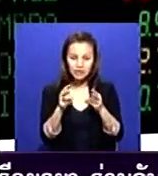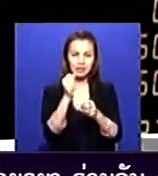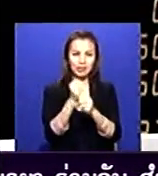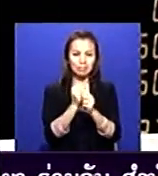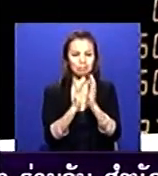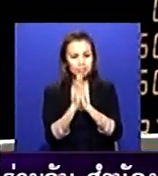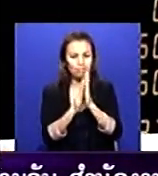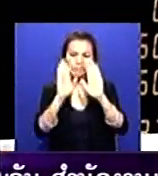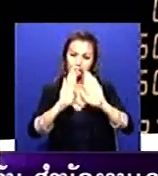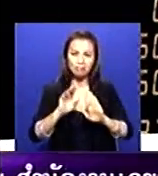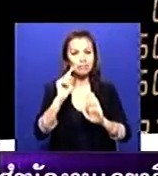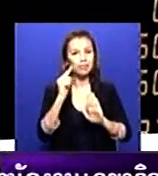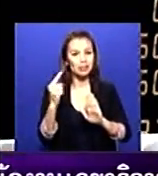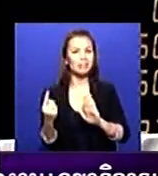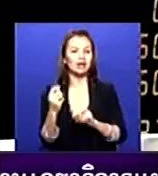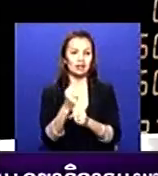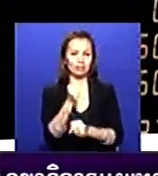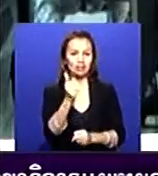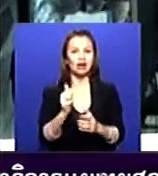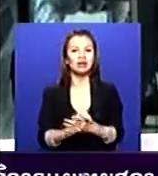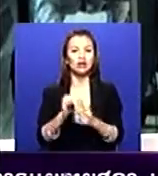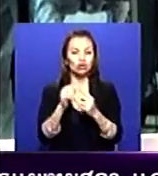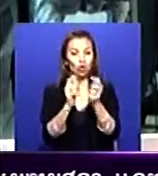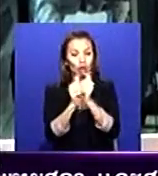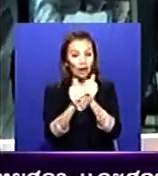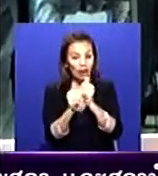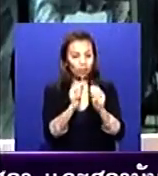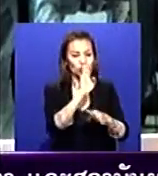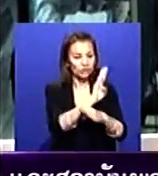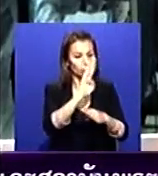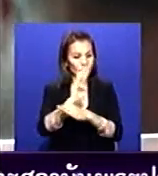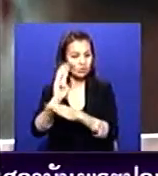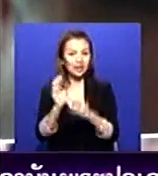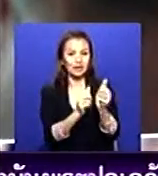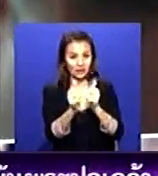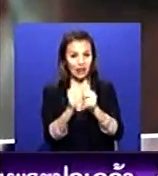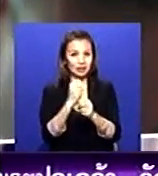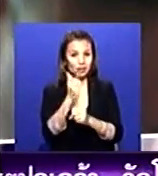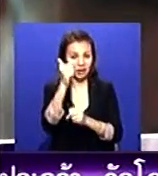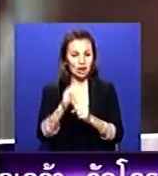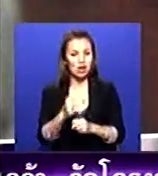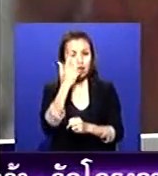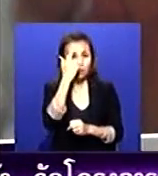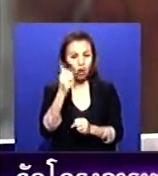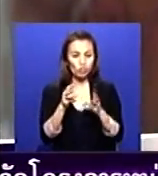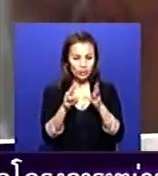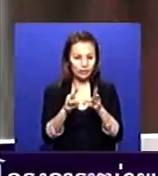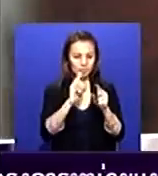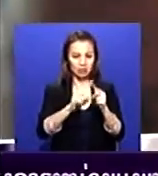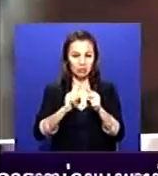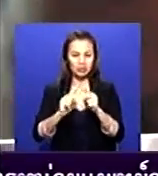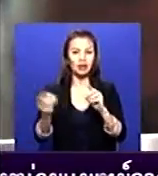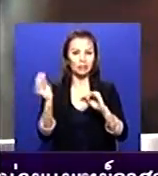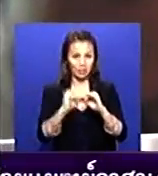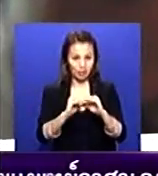ทั้งช่วยเพิ่มศักยภาพแล้วก็ขีดความสามารถในการแข่งขันให้กับผู้ประกอบการธุรกิจเนื่องจากมีช่องทางในการระดมทุนมากขึ้นตลอดจนยังท